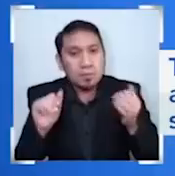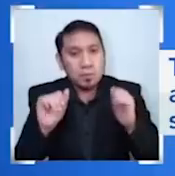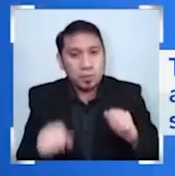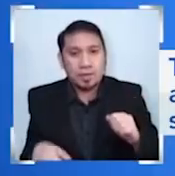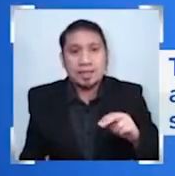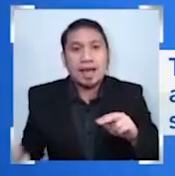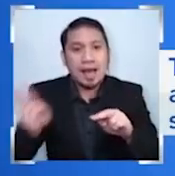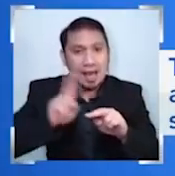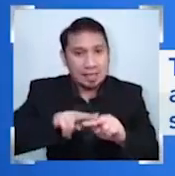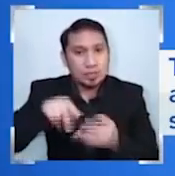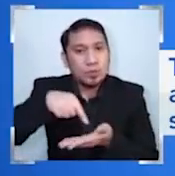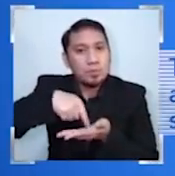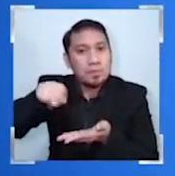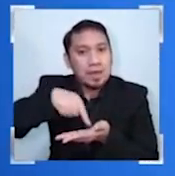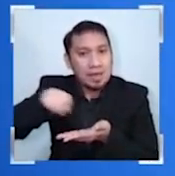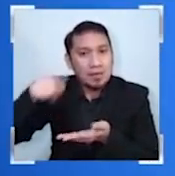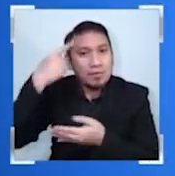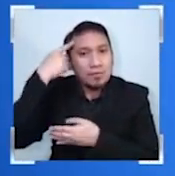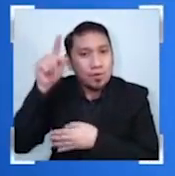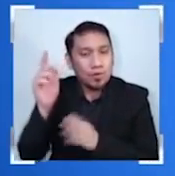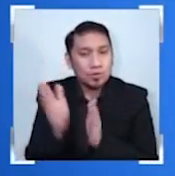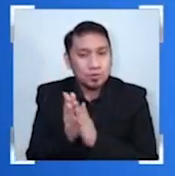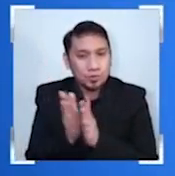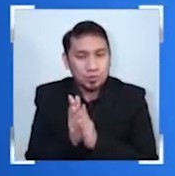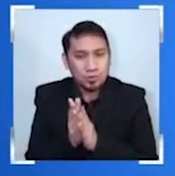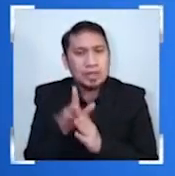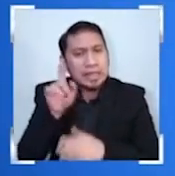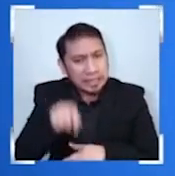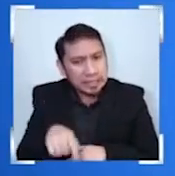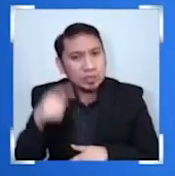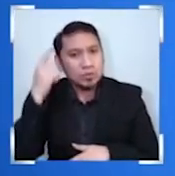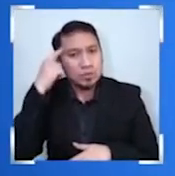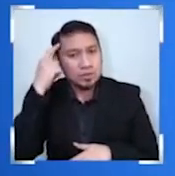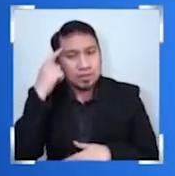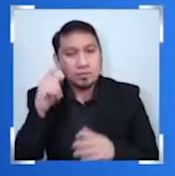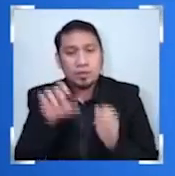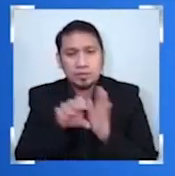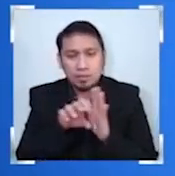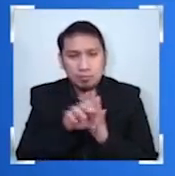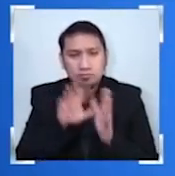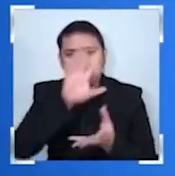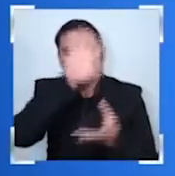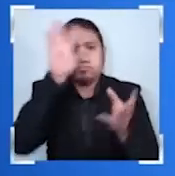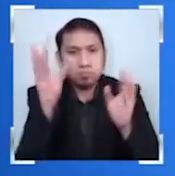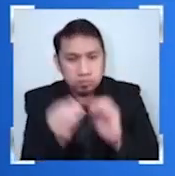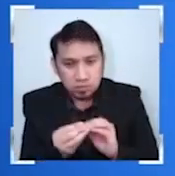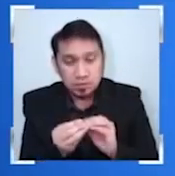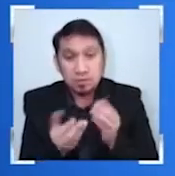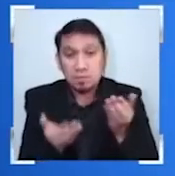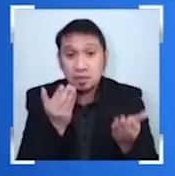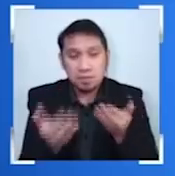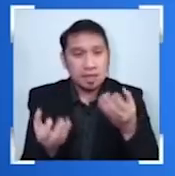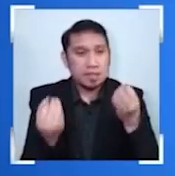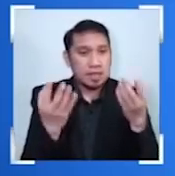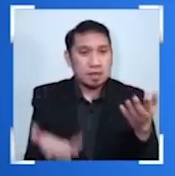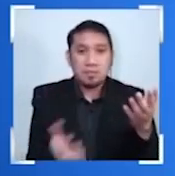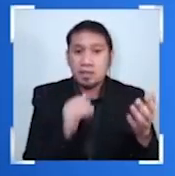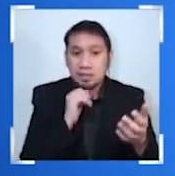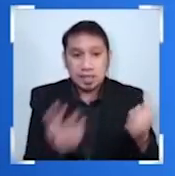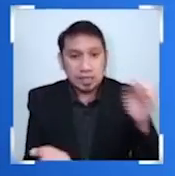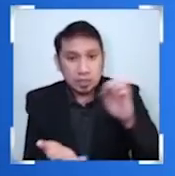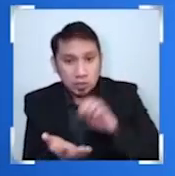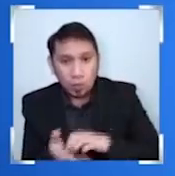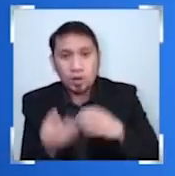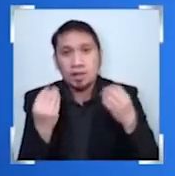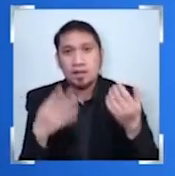matrikula. We have to consider it, no? Na totality, halimbawa. Marami ang hindi nag-enroll, marami ang lumipat, maraming